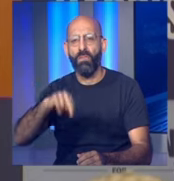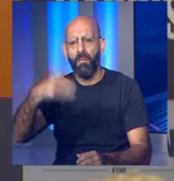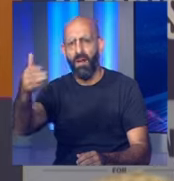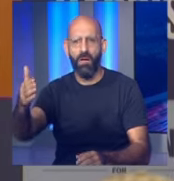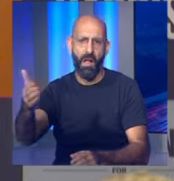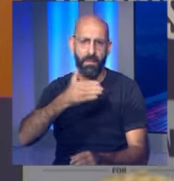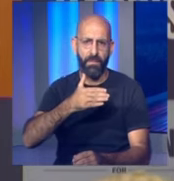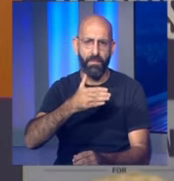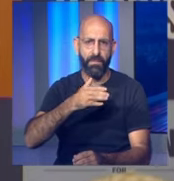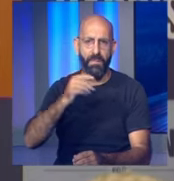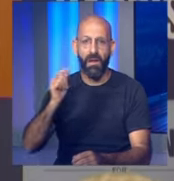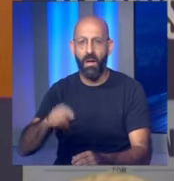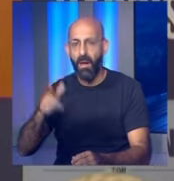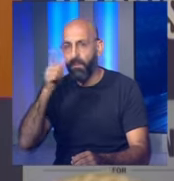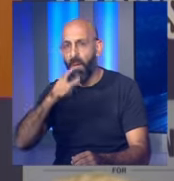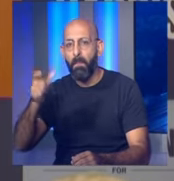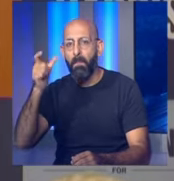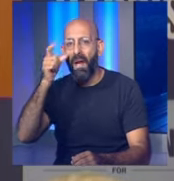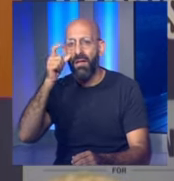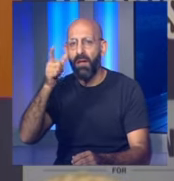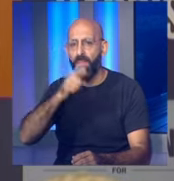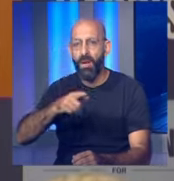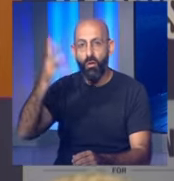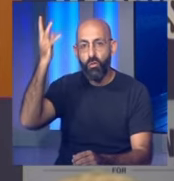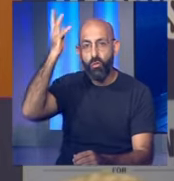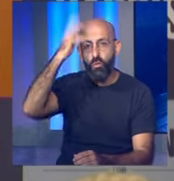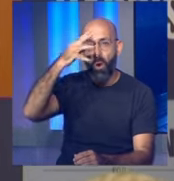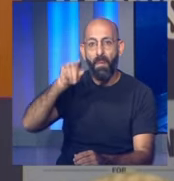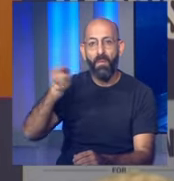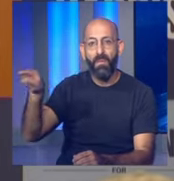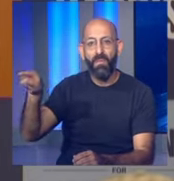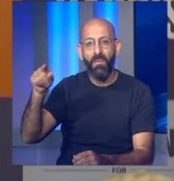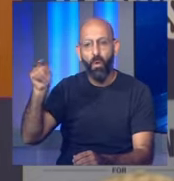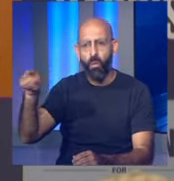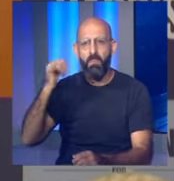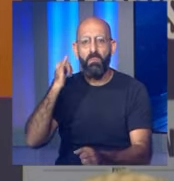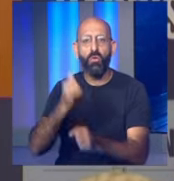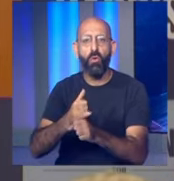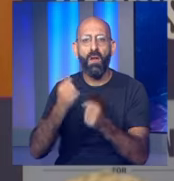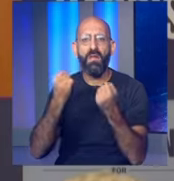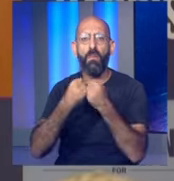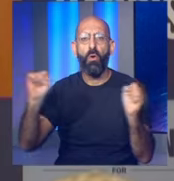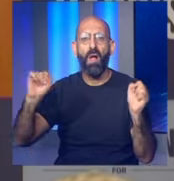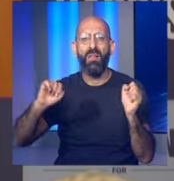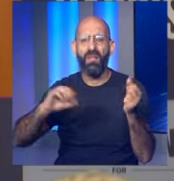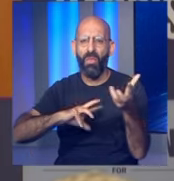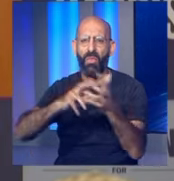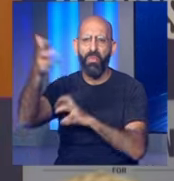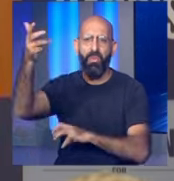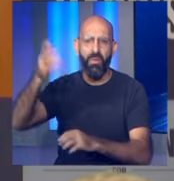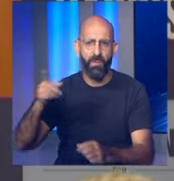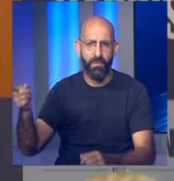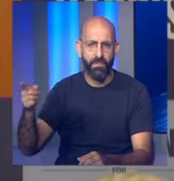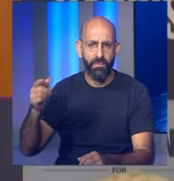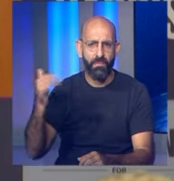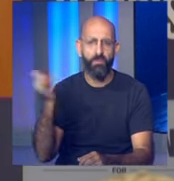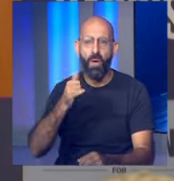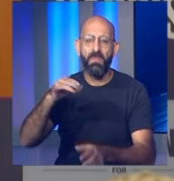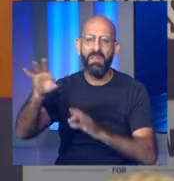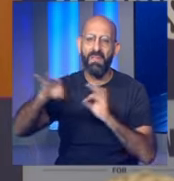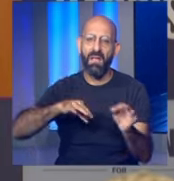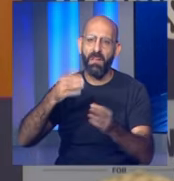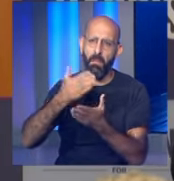أعلن البيت الأبيض أن الرئيس الأمريكي جو بايدن سيدلي بصوته في التصويت المبكر في الانتخابات الرئاسية،